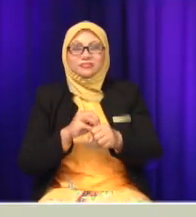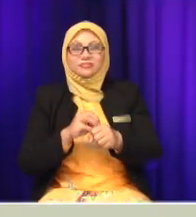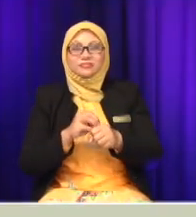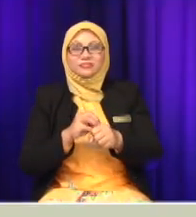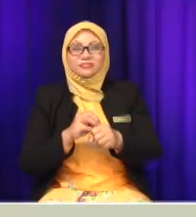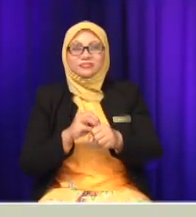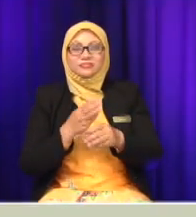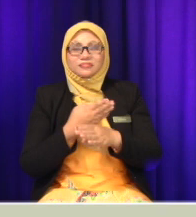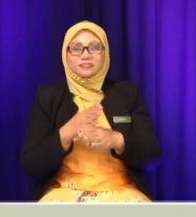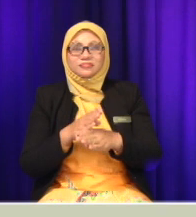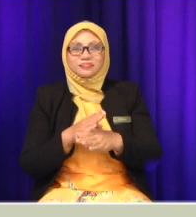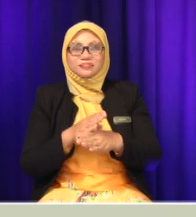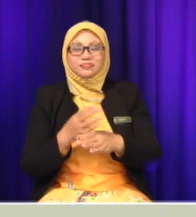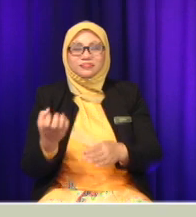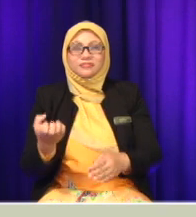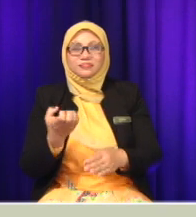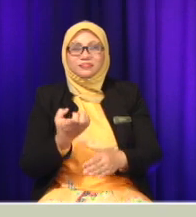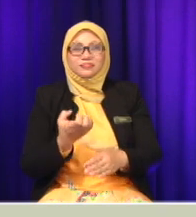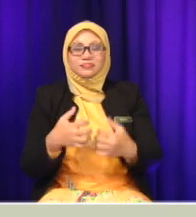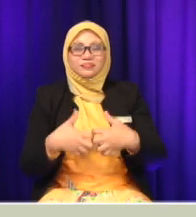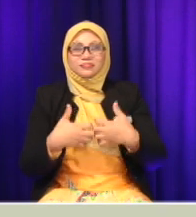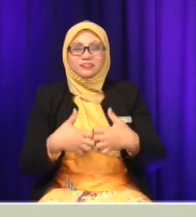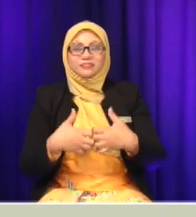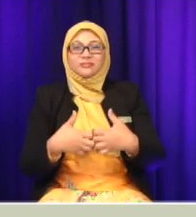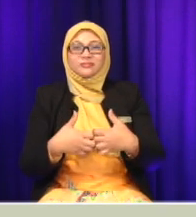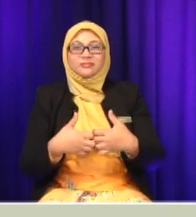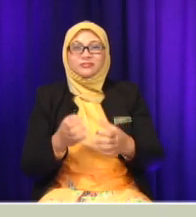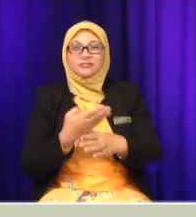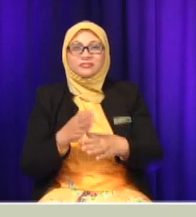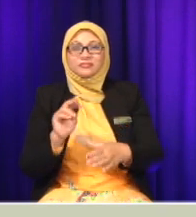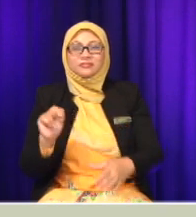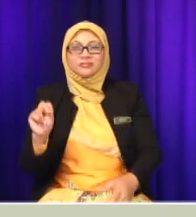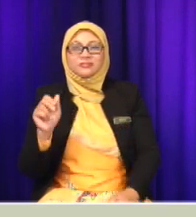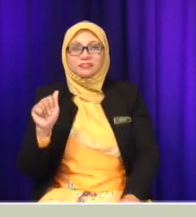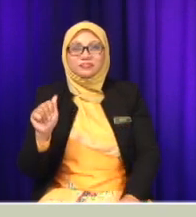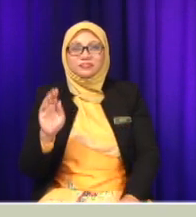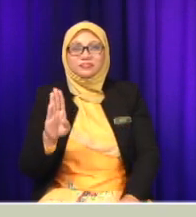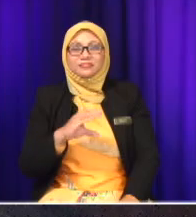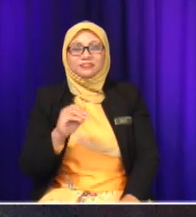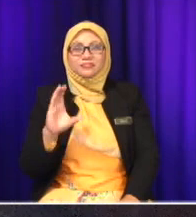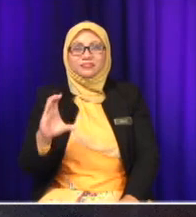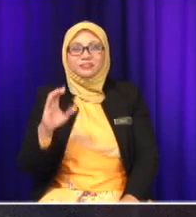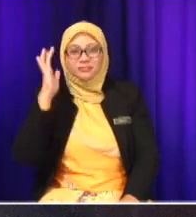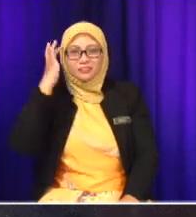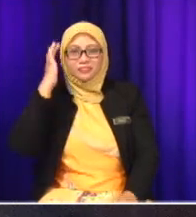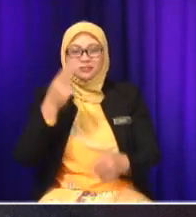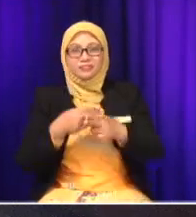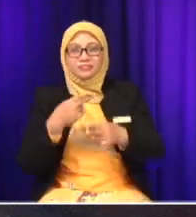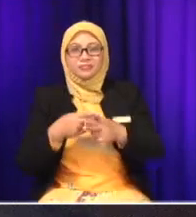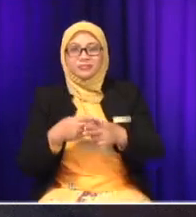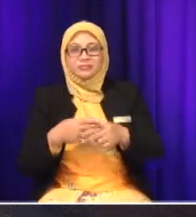a b dan c tak tahu apa nama dia jadi saya nak kamu yang Cuba jawab Oke siapa Nak Cuba silakan